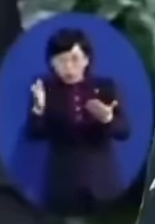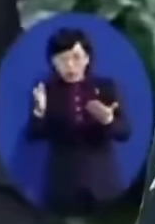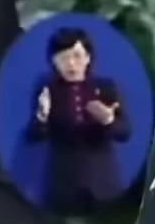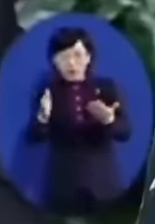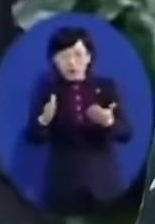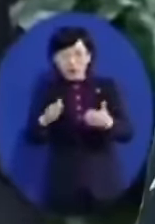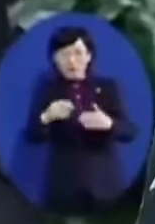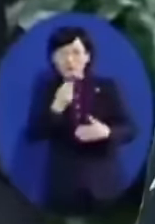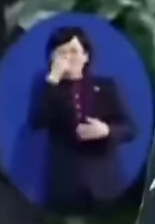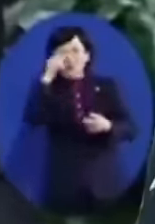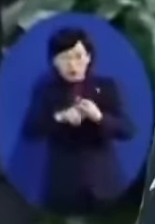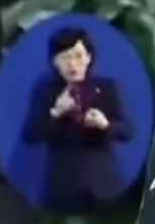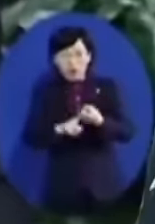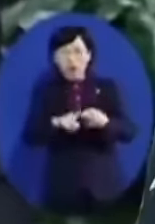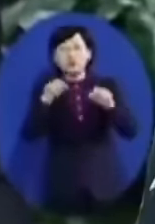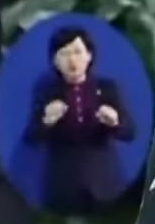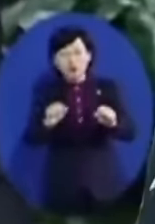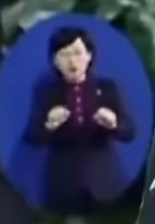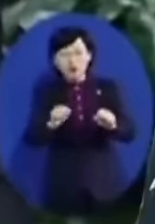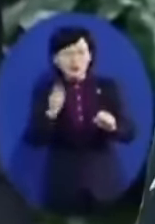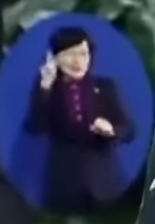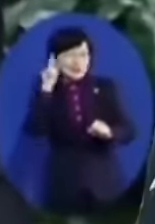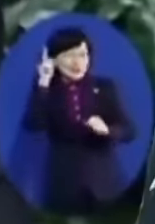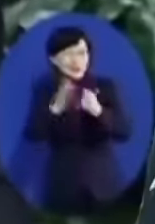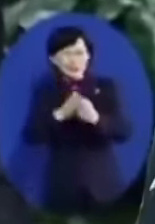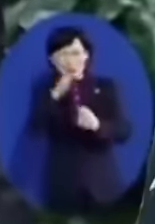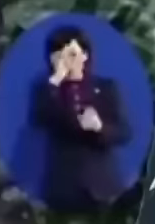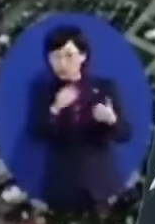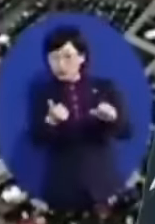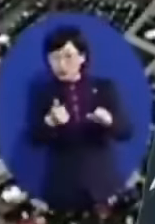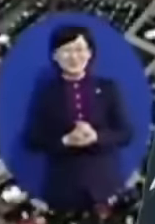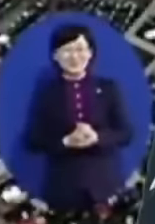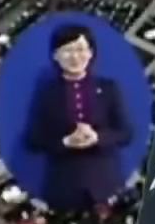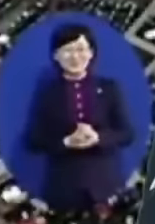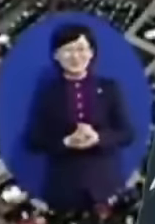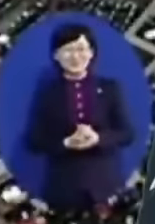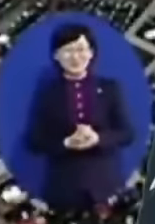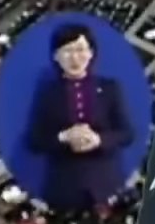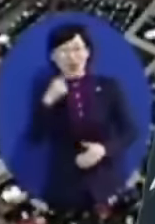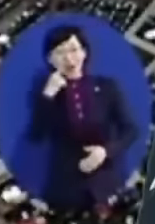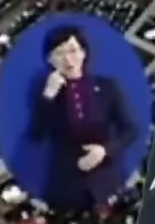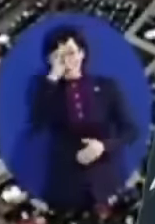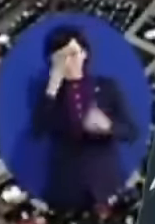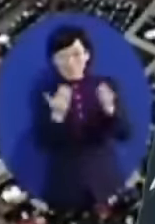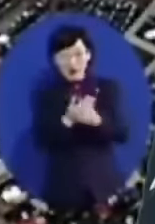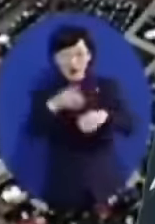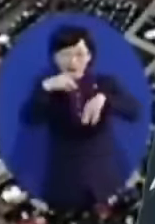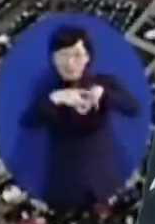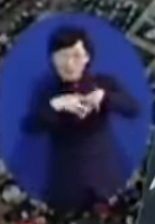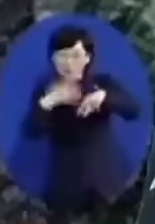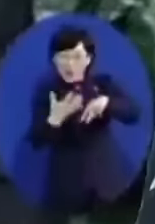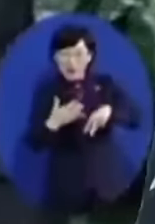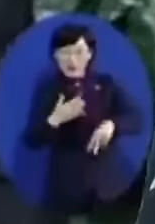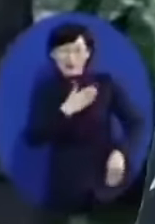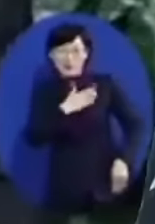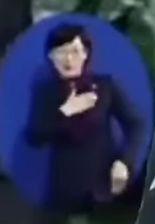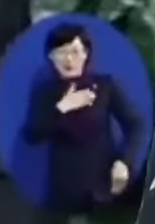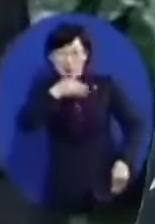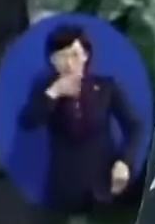살았지 스트레스에 걸려 병들어 죽은 사람이 아무것도 없어요. 암이 걸렸다, 관절염이 걸렸다, 폐병이